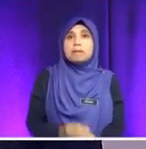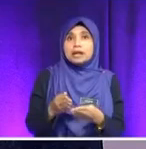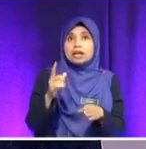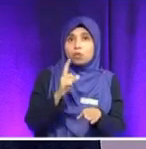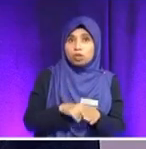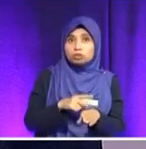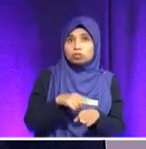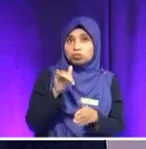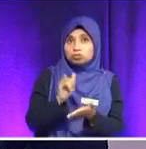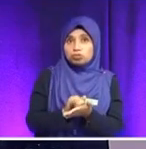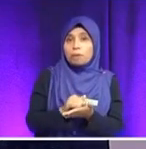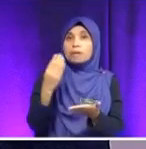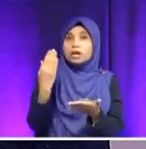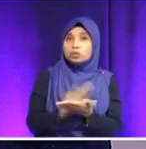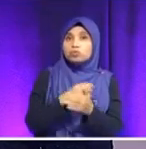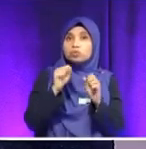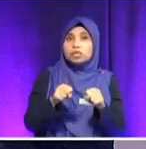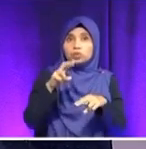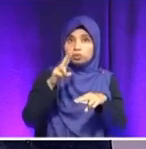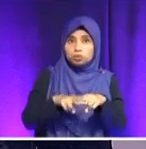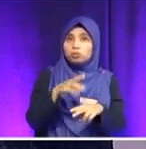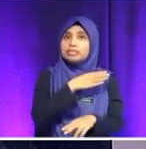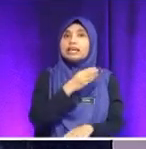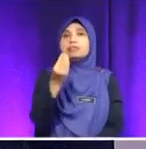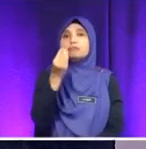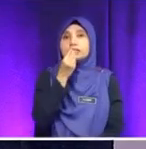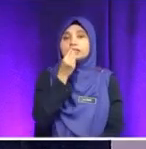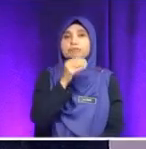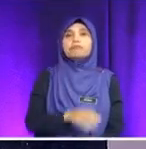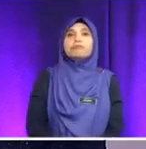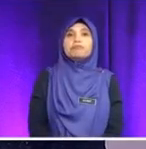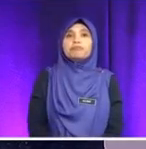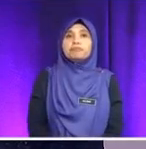itu. Kemudian baru kita boleh duduk dan menikmati hidangan kita. Okey?